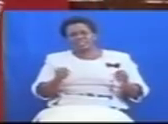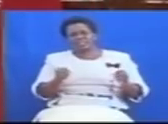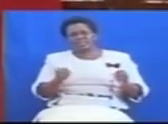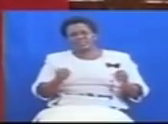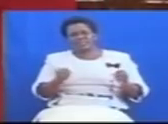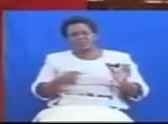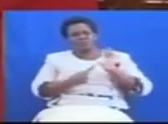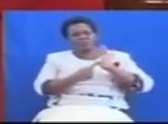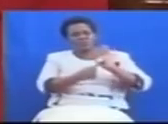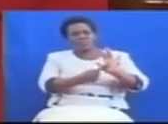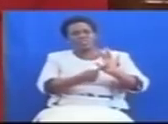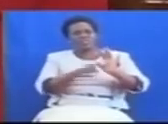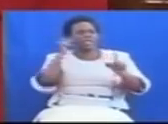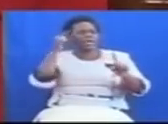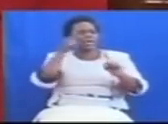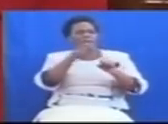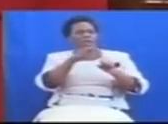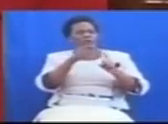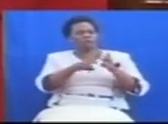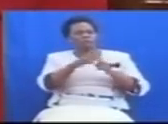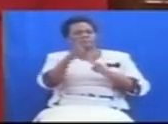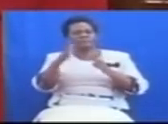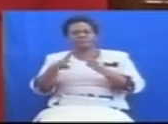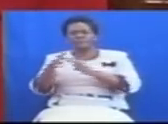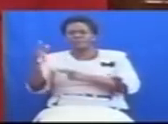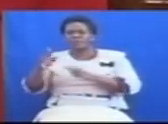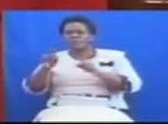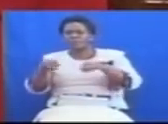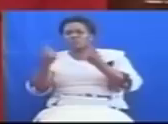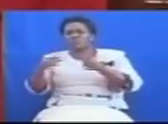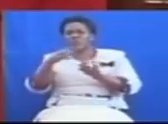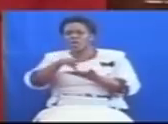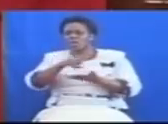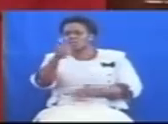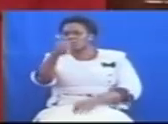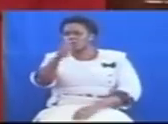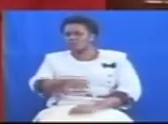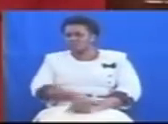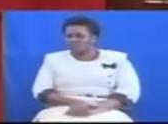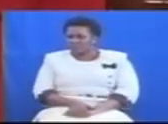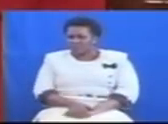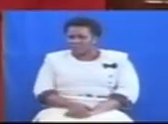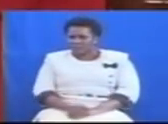ardhi katika taifa hili. Swali la kwanza, Mheshimiwa Naibu Spika,